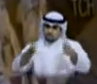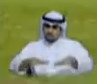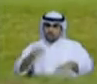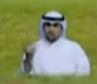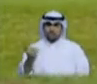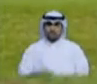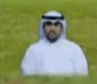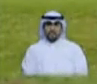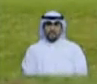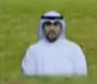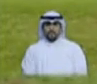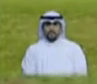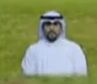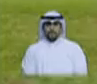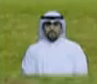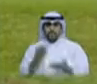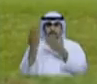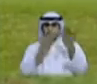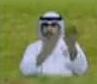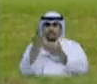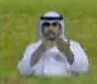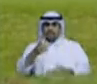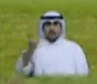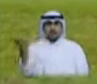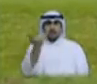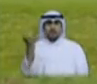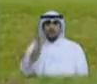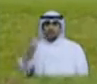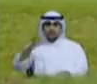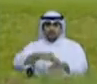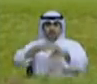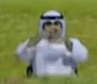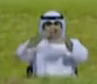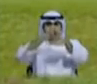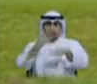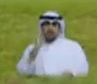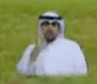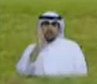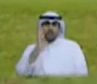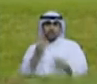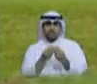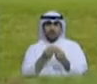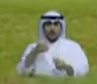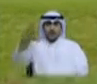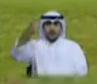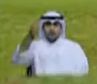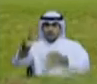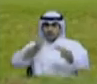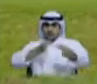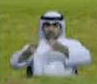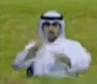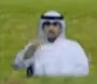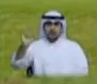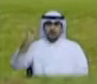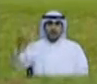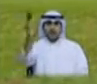لبلوغه. التعليم حق أساسي من حقوق الإنسان، ويتعين وضعه في طليعة الخطة العالمية للتنمية